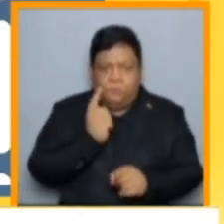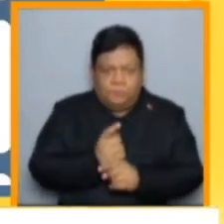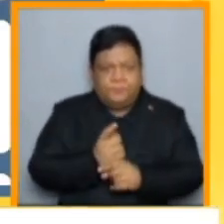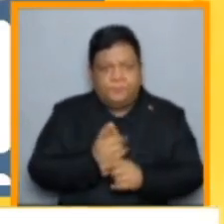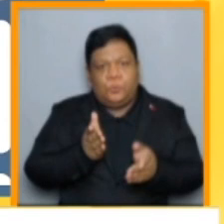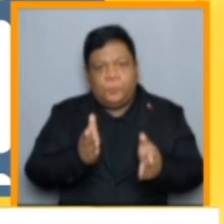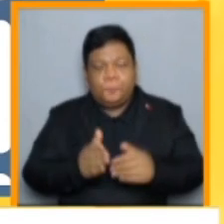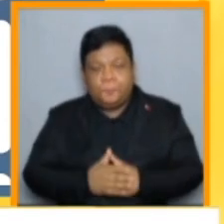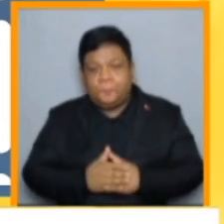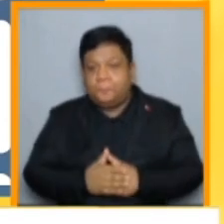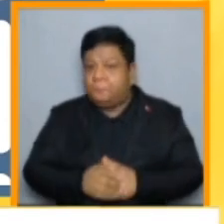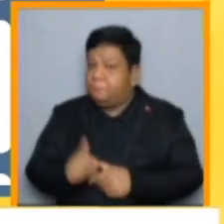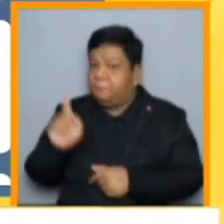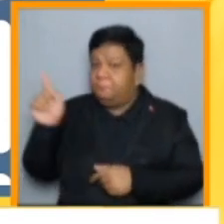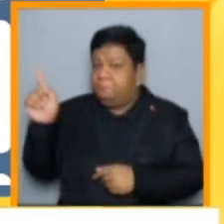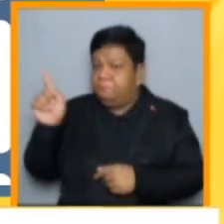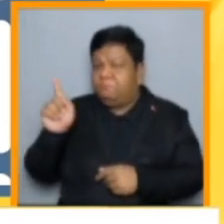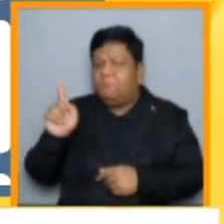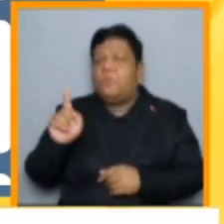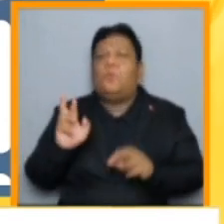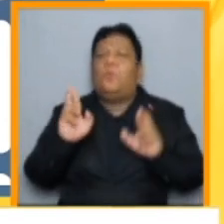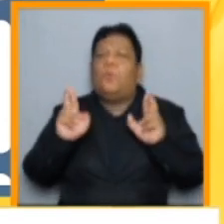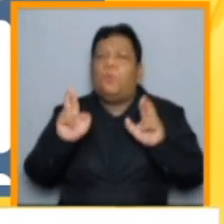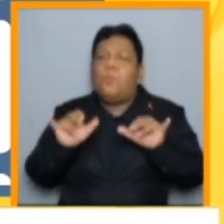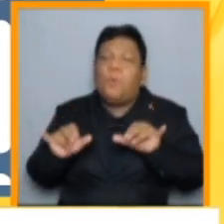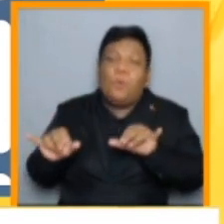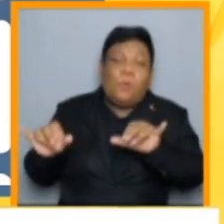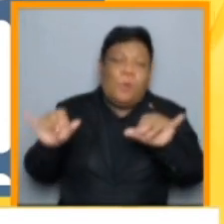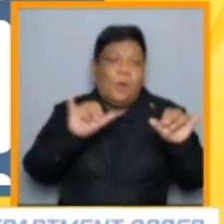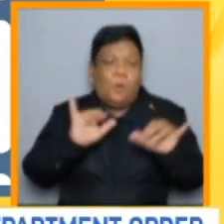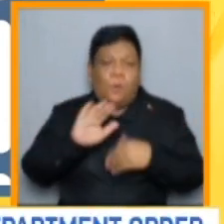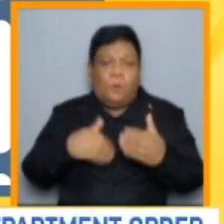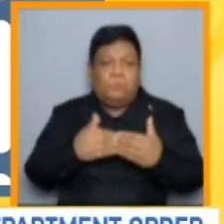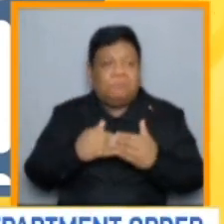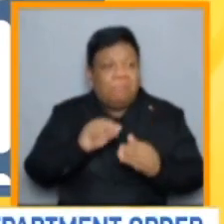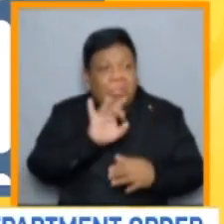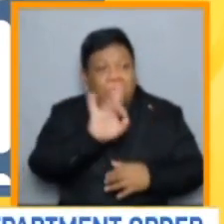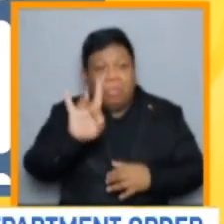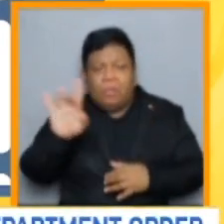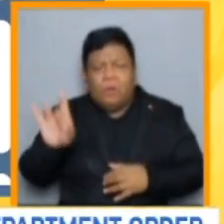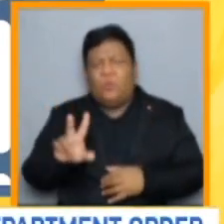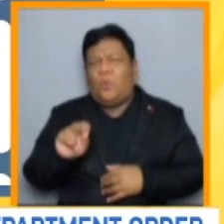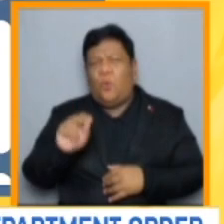sana all ay mabigyan. Huwag daw yung pili lang dahil apektado naman daw ang lahat.